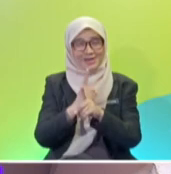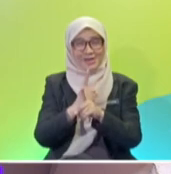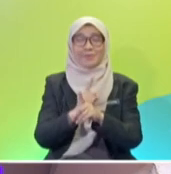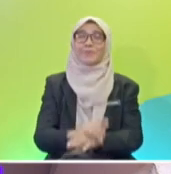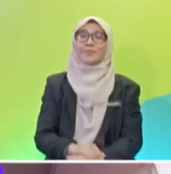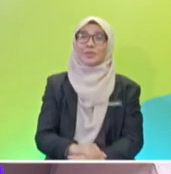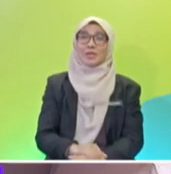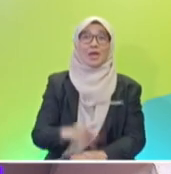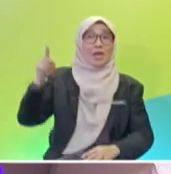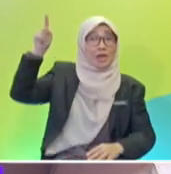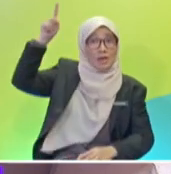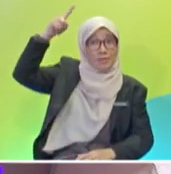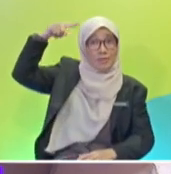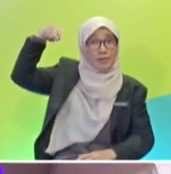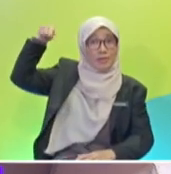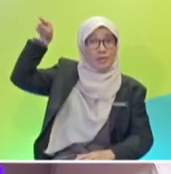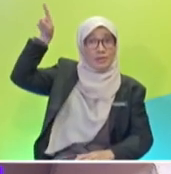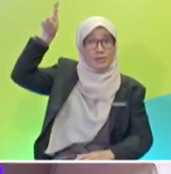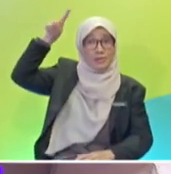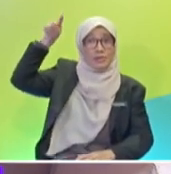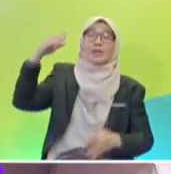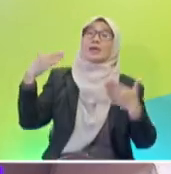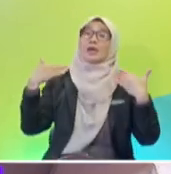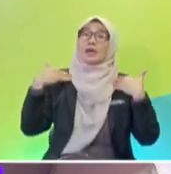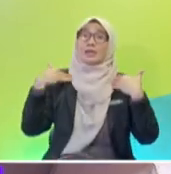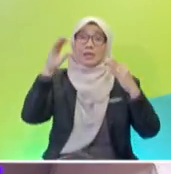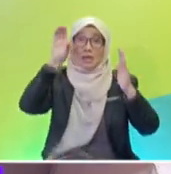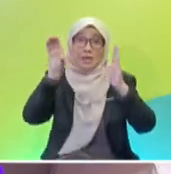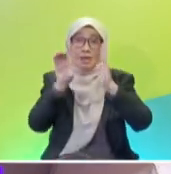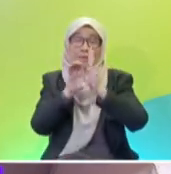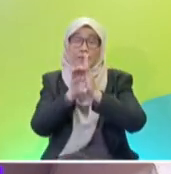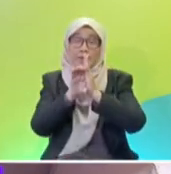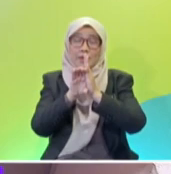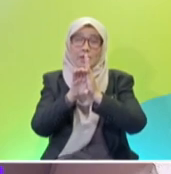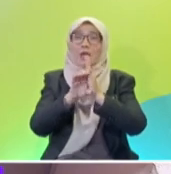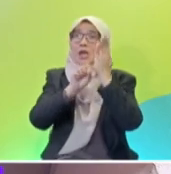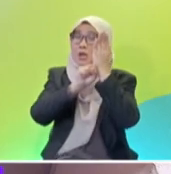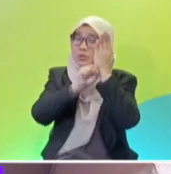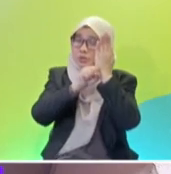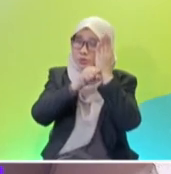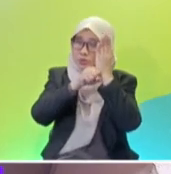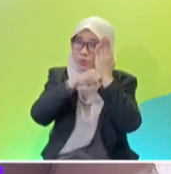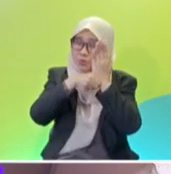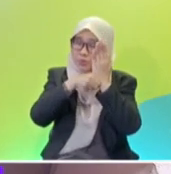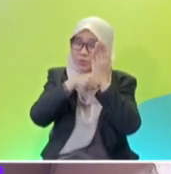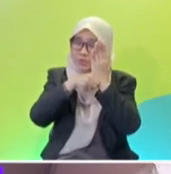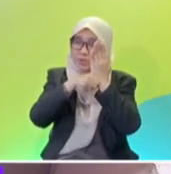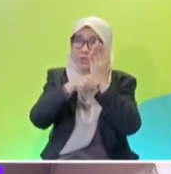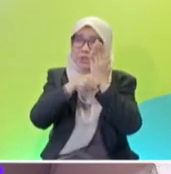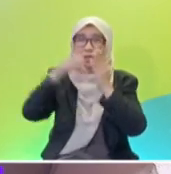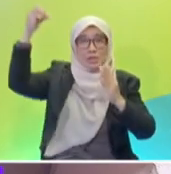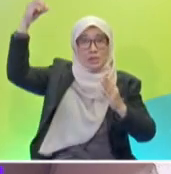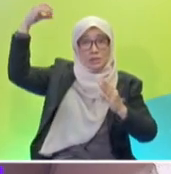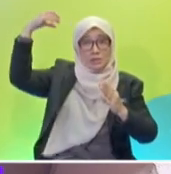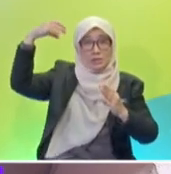Matahari. Jadi matahari ni, gambar ni pun ada. Matahari ni menjadi sumber cahaya semula jadi